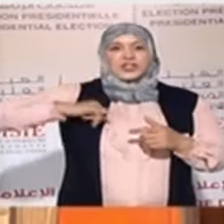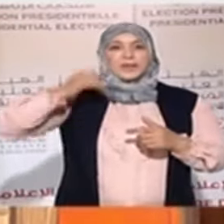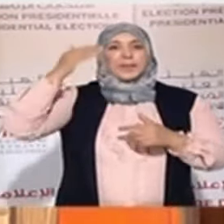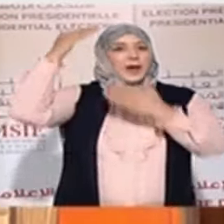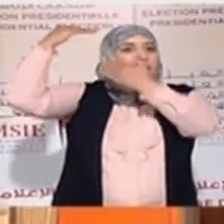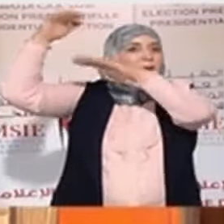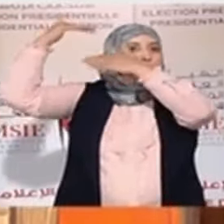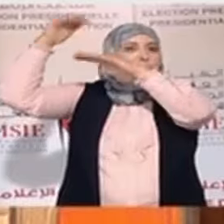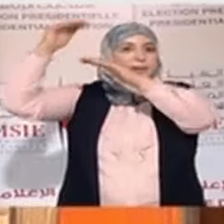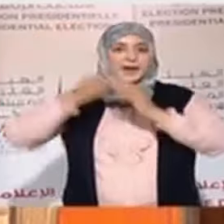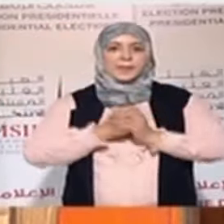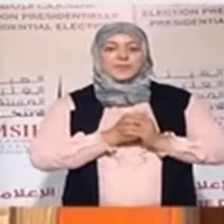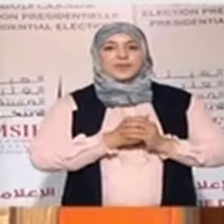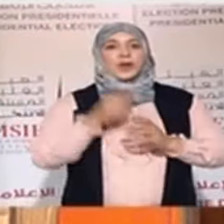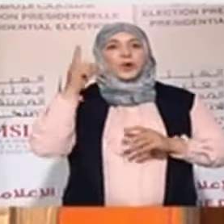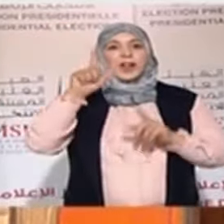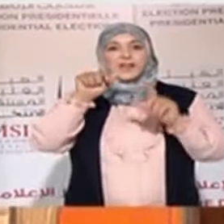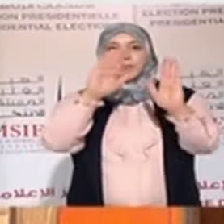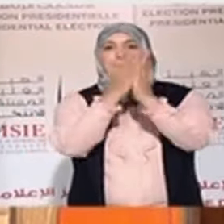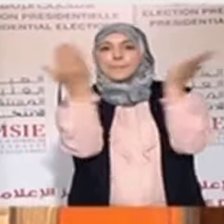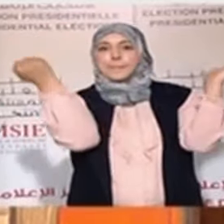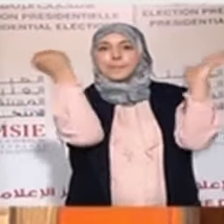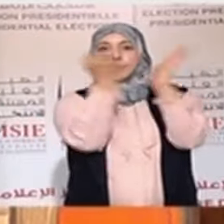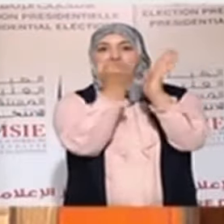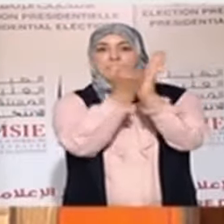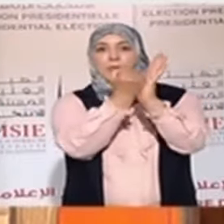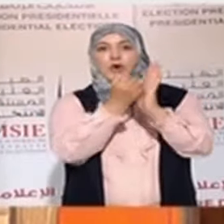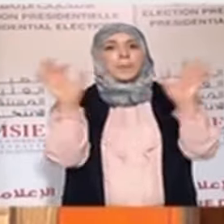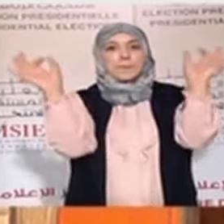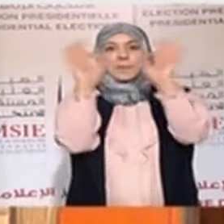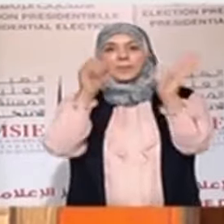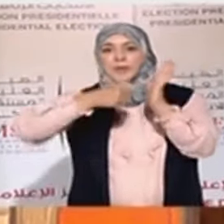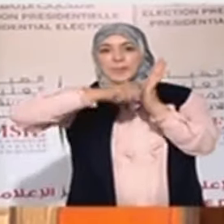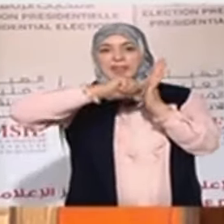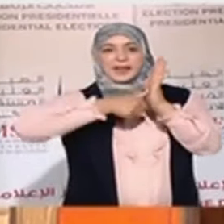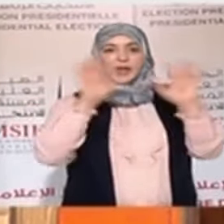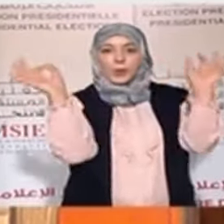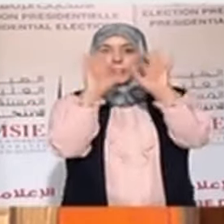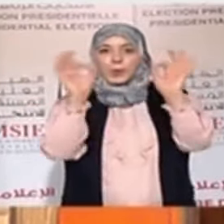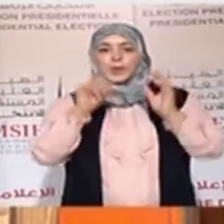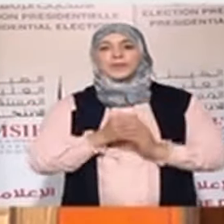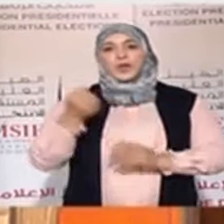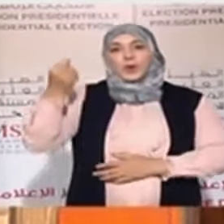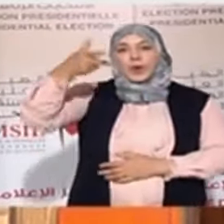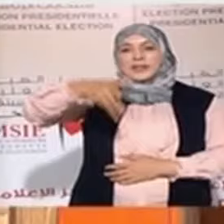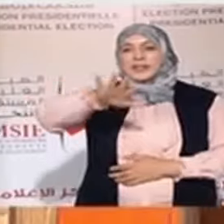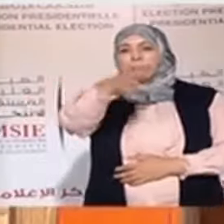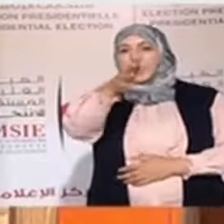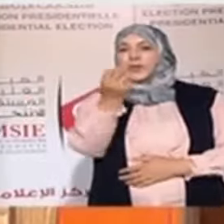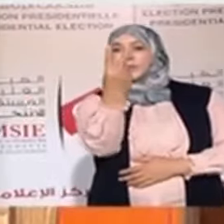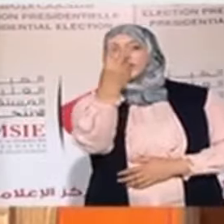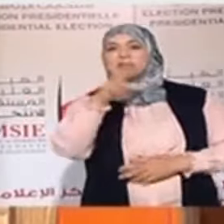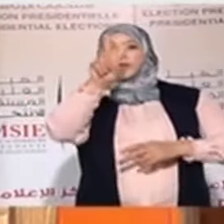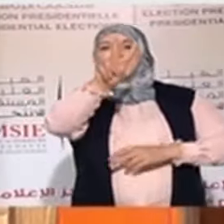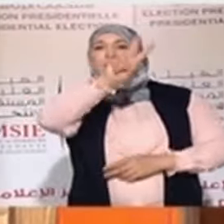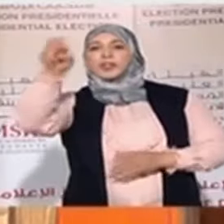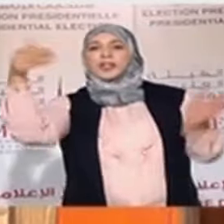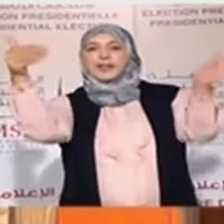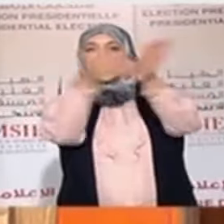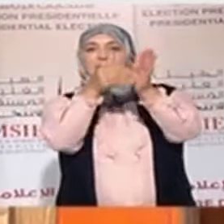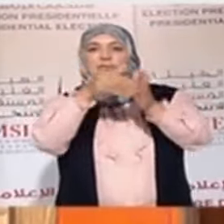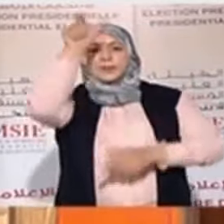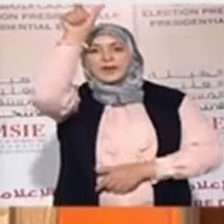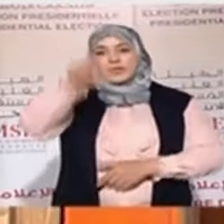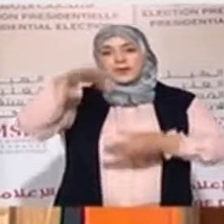بالخارج والحاملين لجوازات سفر بدون بطاقات تعريف وطنية، وعددهم حوالي 222,000